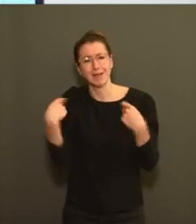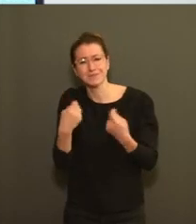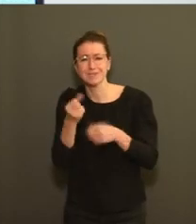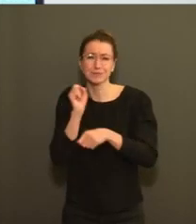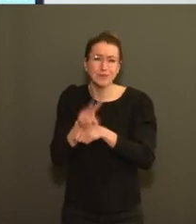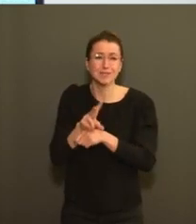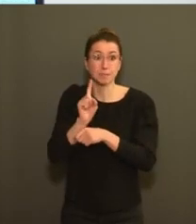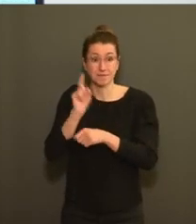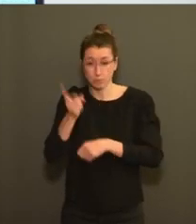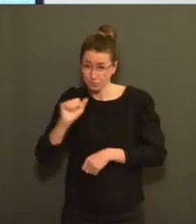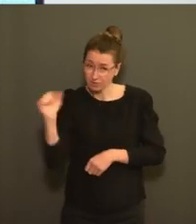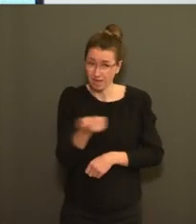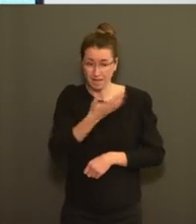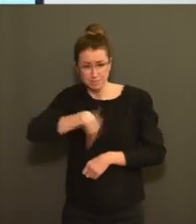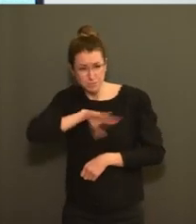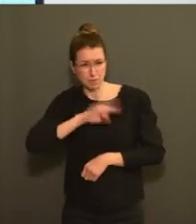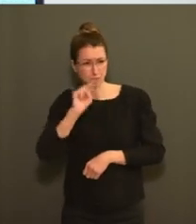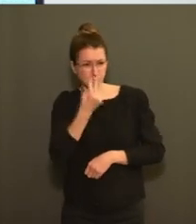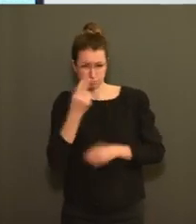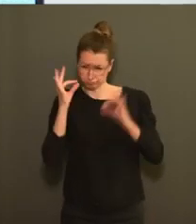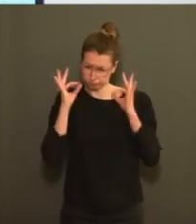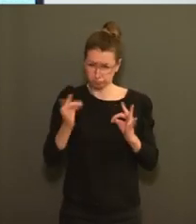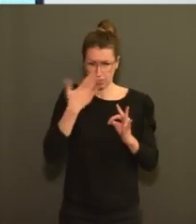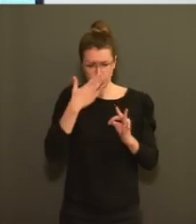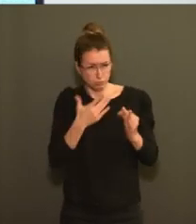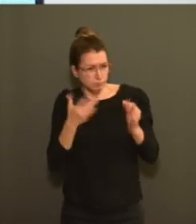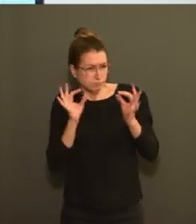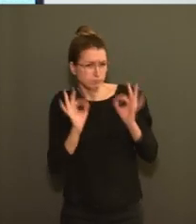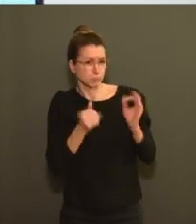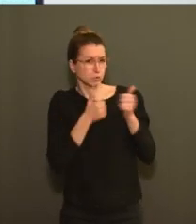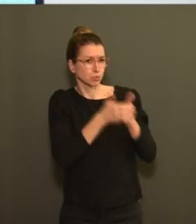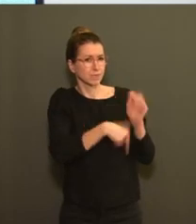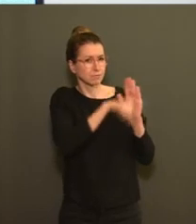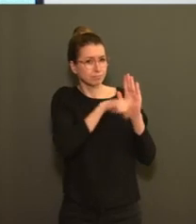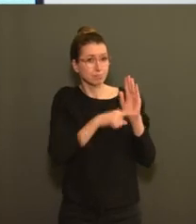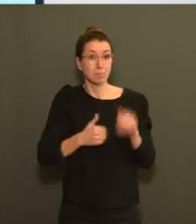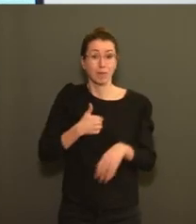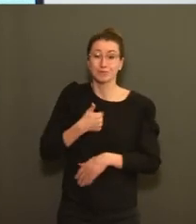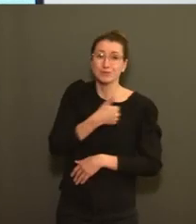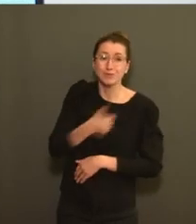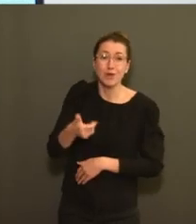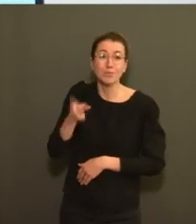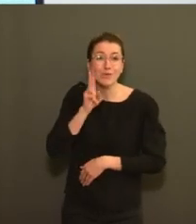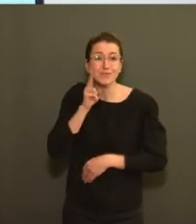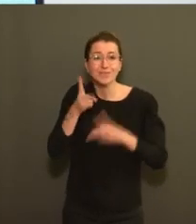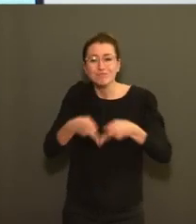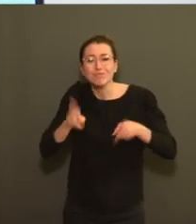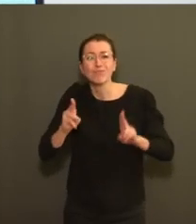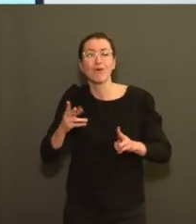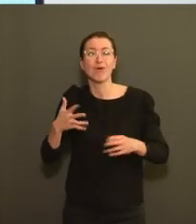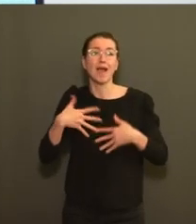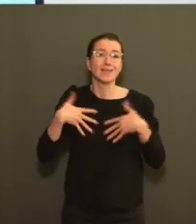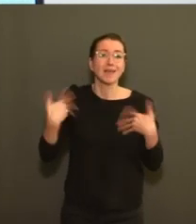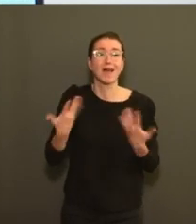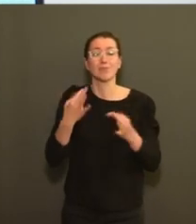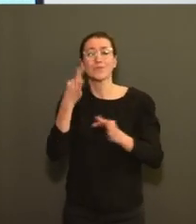passer de bons moments avec soi-même, on peut le faire en famille, on peut le faire avec les quelques personnes que nous pouvons voir sans